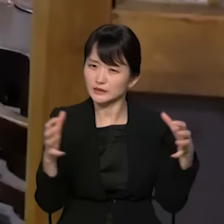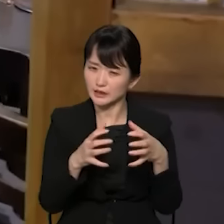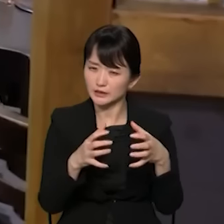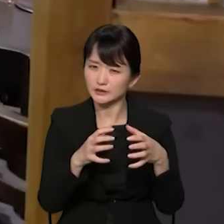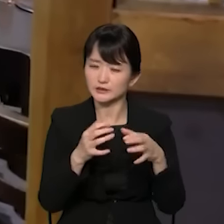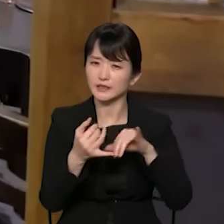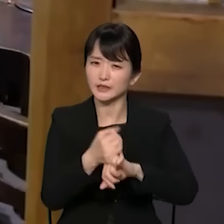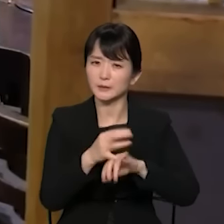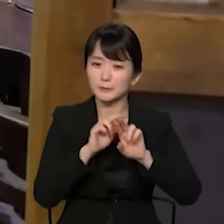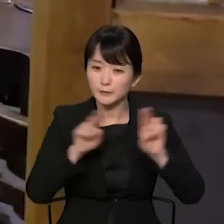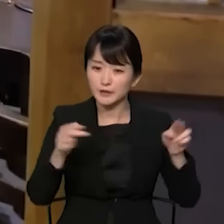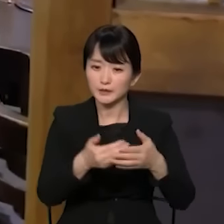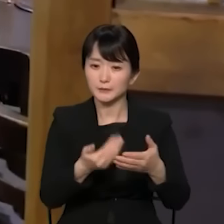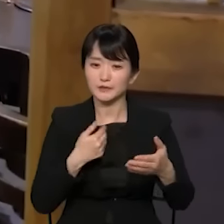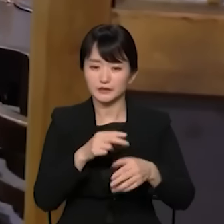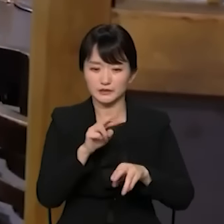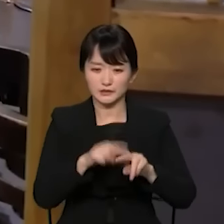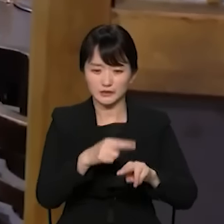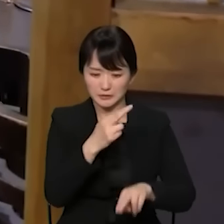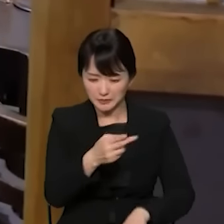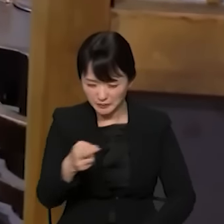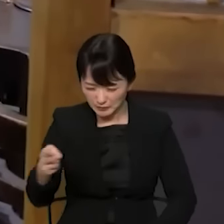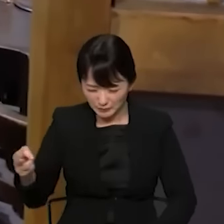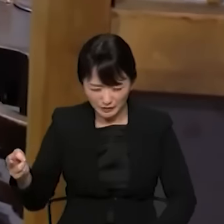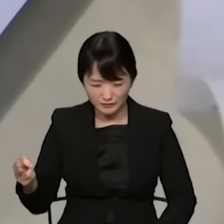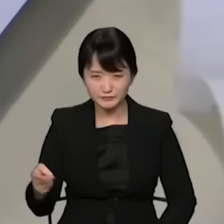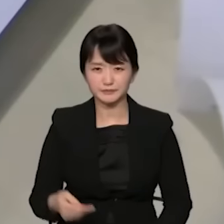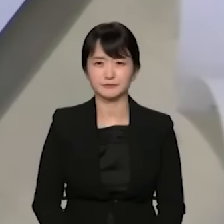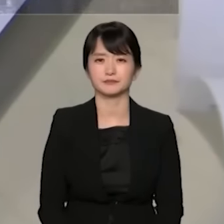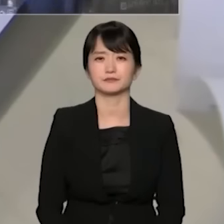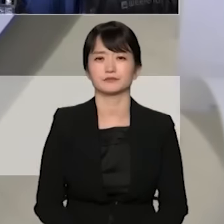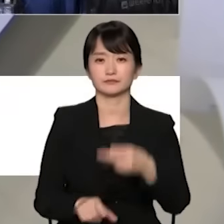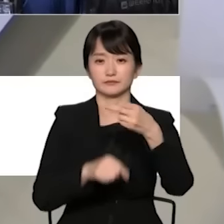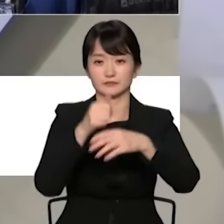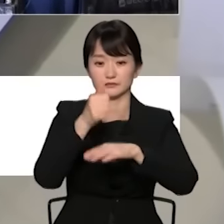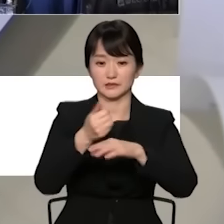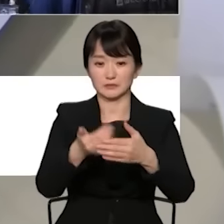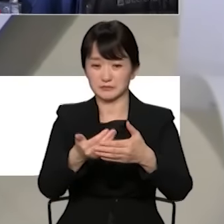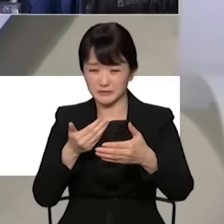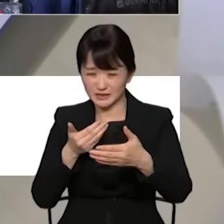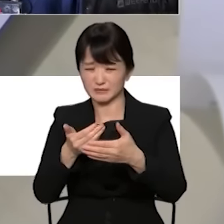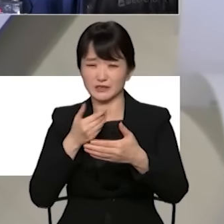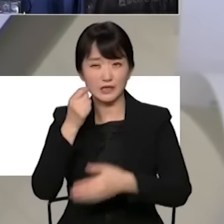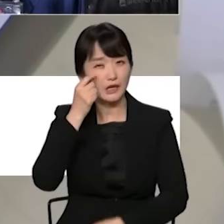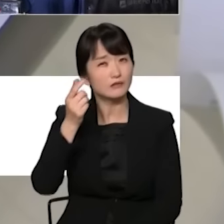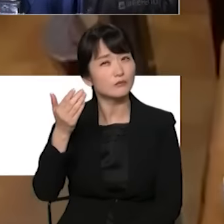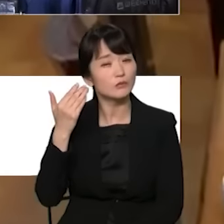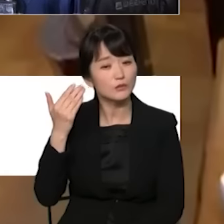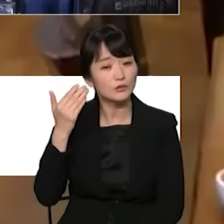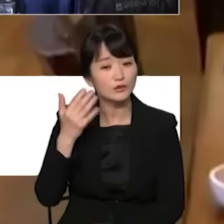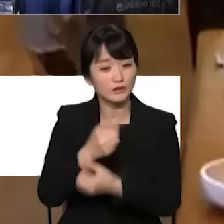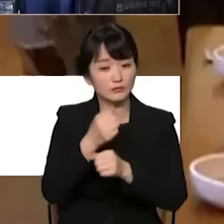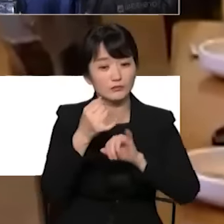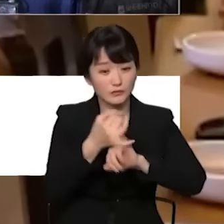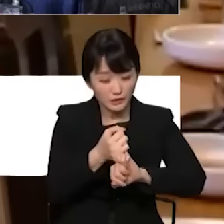취소하면서 미리 비워둔 자리는 텅 비게 생겼습니다. 연말에는 미리미리 뭐 한 달 전부터